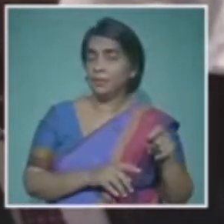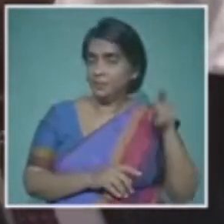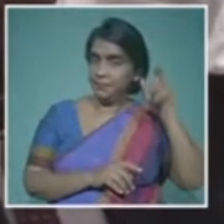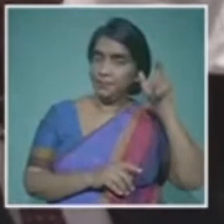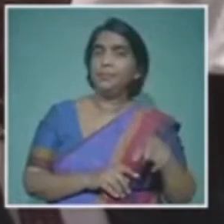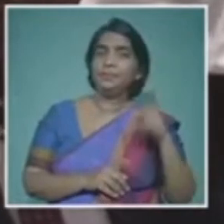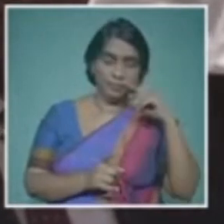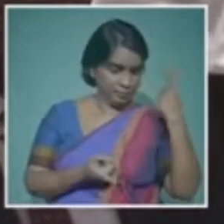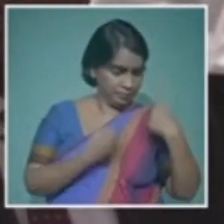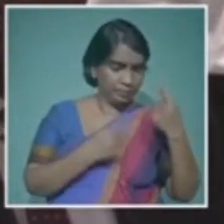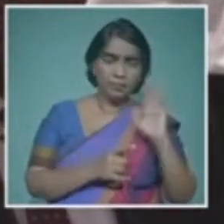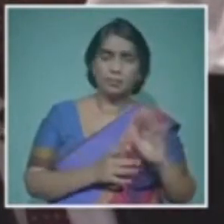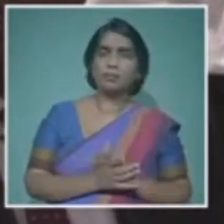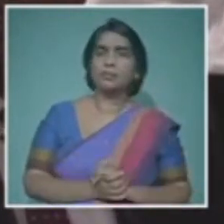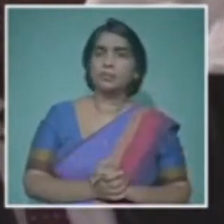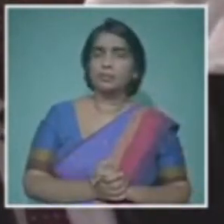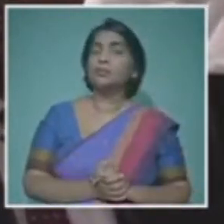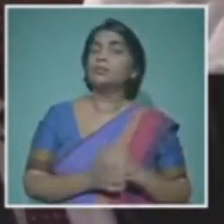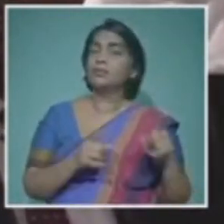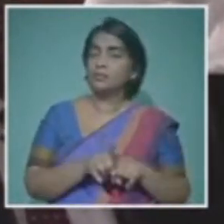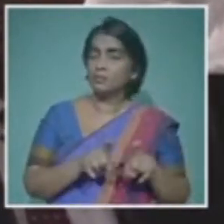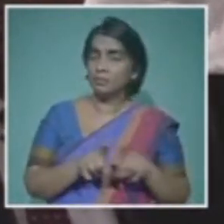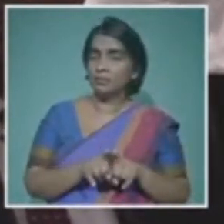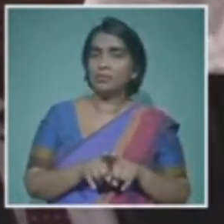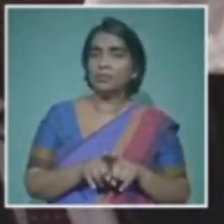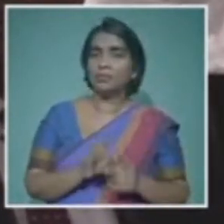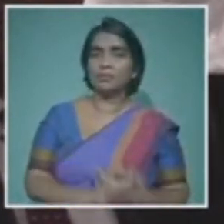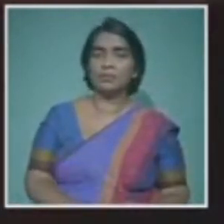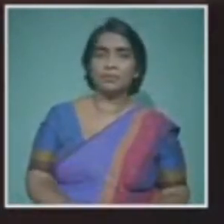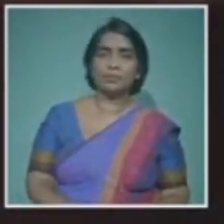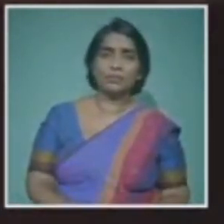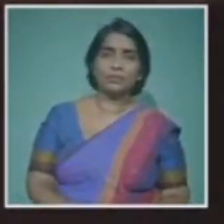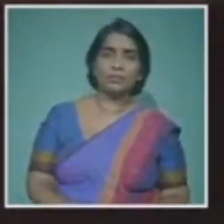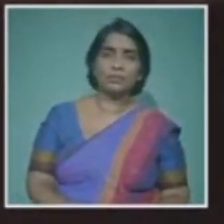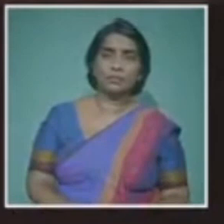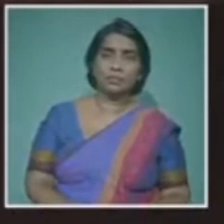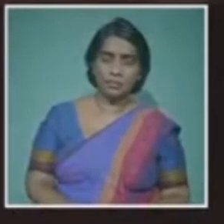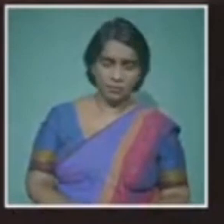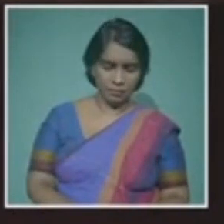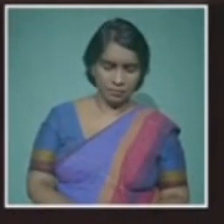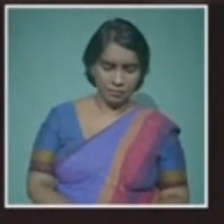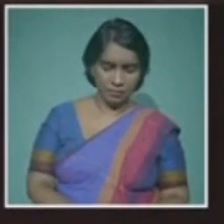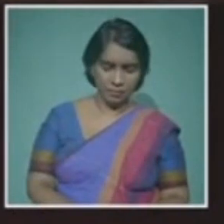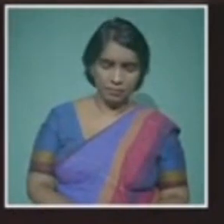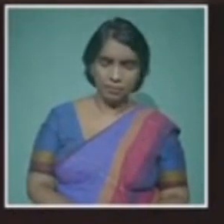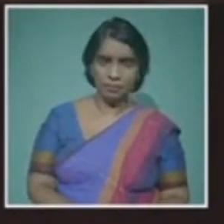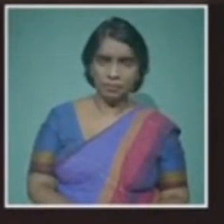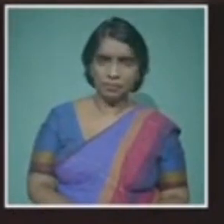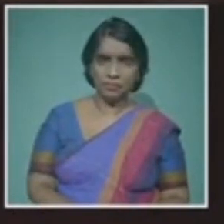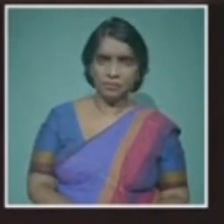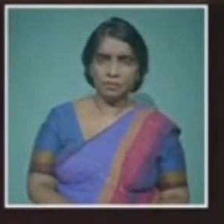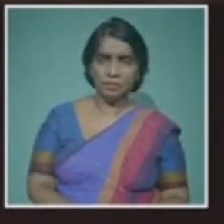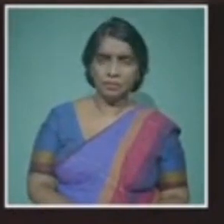තමයි මේ පරීක්ෂණය කළේ ඒ වගේම honorable lakshman kerala what honorable lakshman kerala give the mic to honorable lakshman